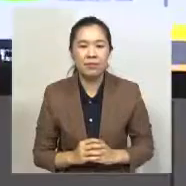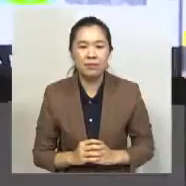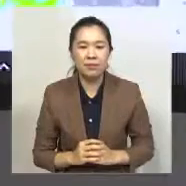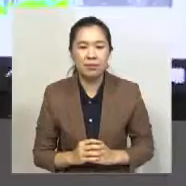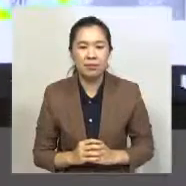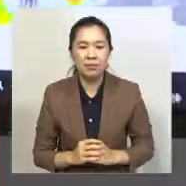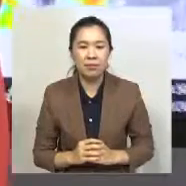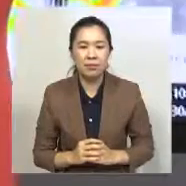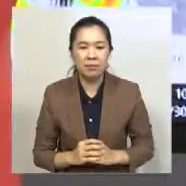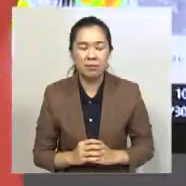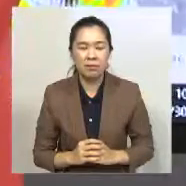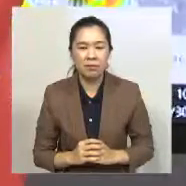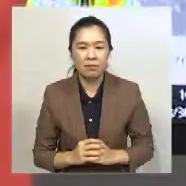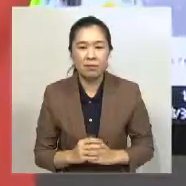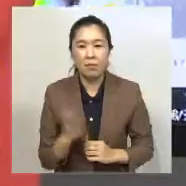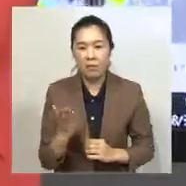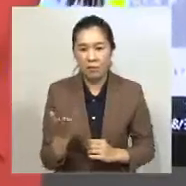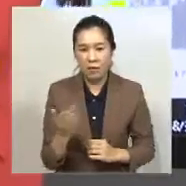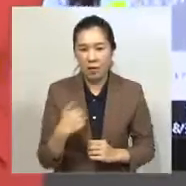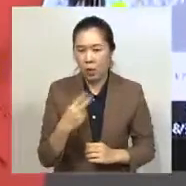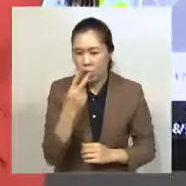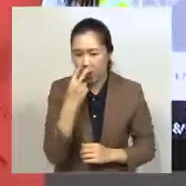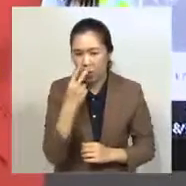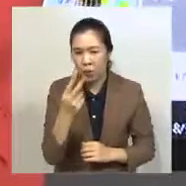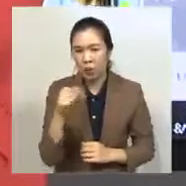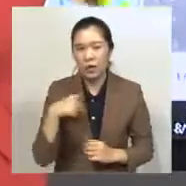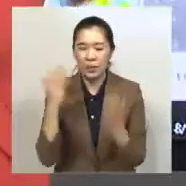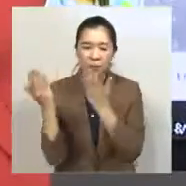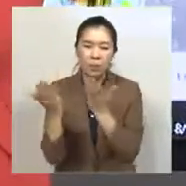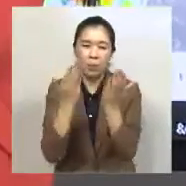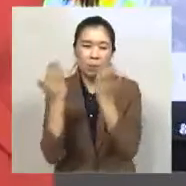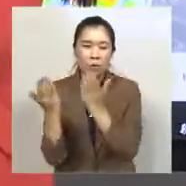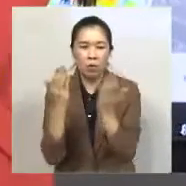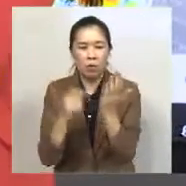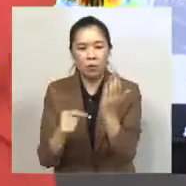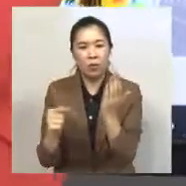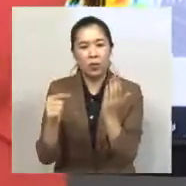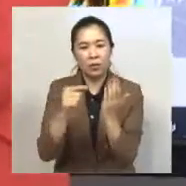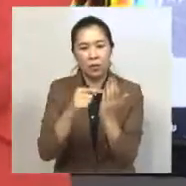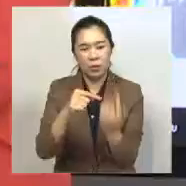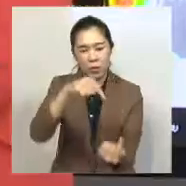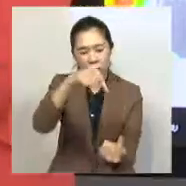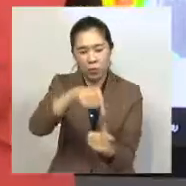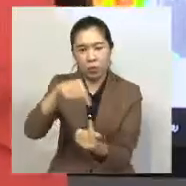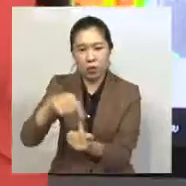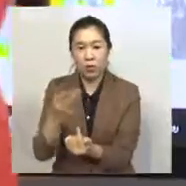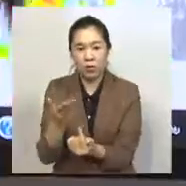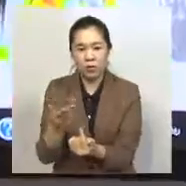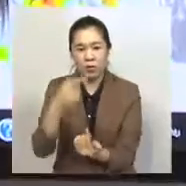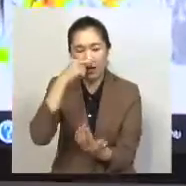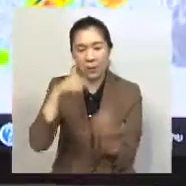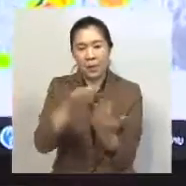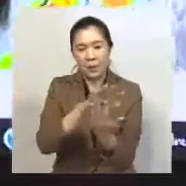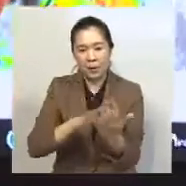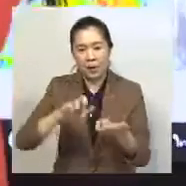วพายุมันจะไปแนวนี้เพราะฉะนั้นเรามองว่ามันจะเข้าแนวนี ้ ถ้าเข้ามาตรงนี้เนี่ยมันก็จะทำให้บ้านเราได้รับผลกระ